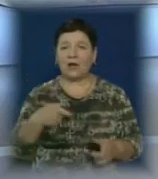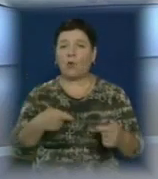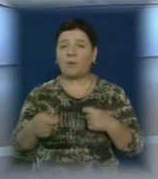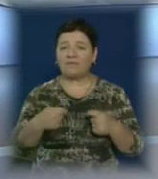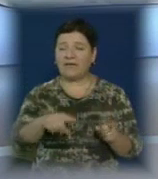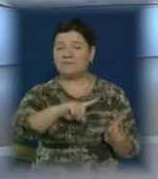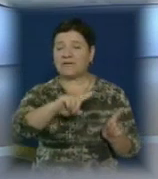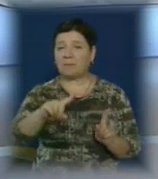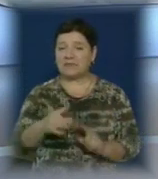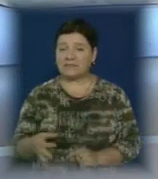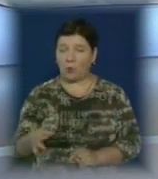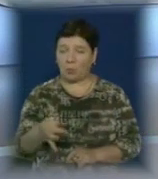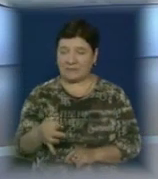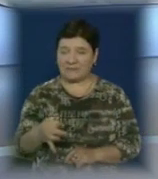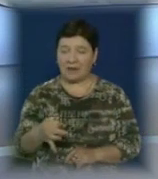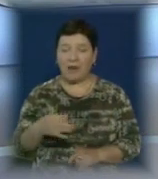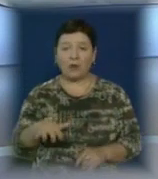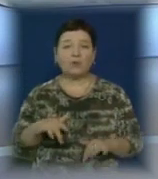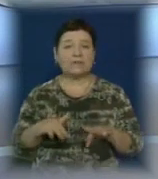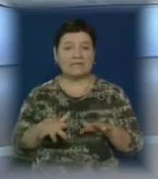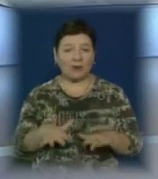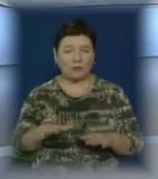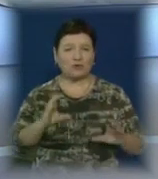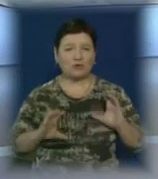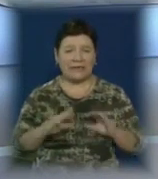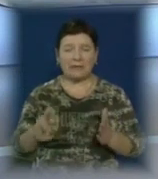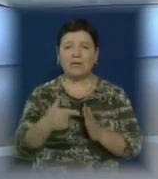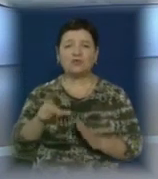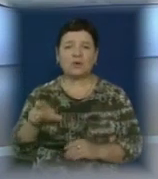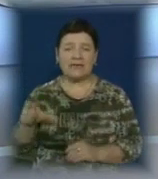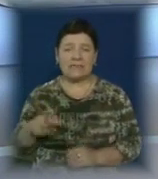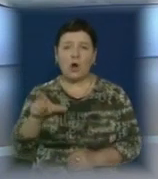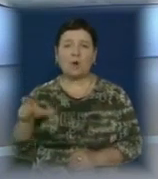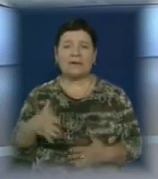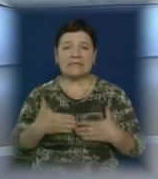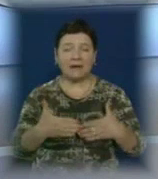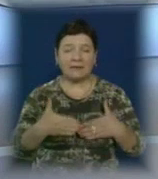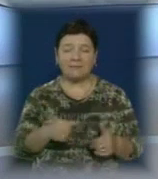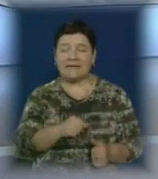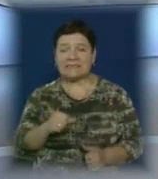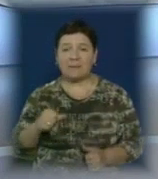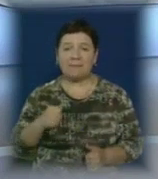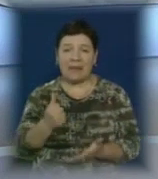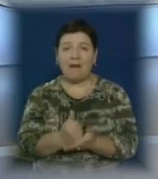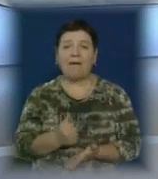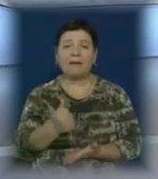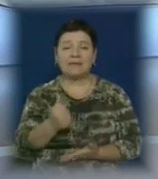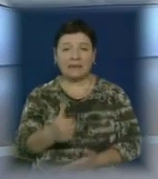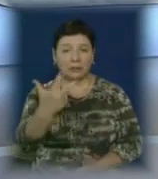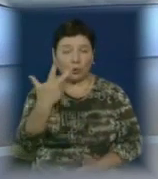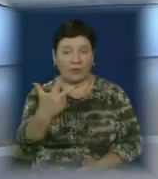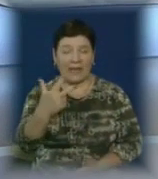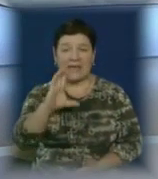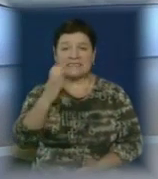в Закарпатській області. До заходу долучилися студенти, журналісти, громадський актив та самі кандидати. Наразі їх є троє –